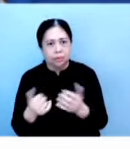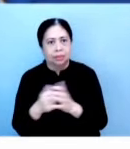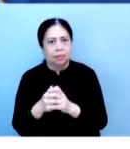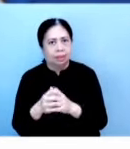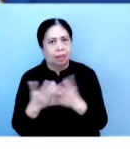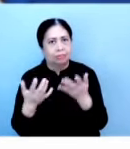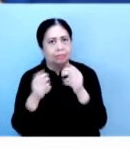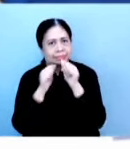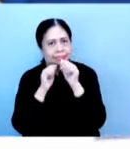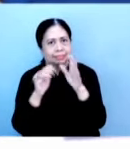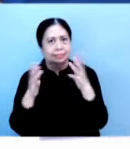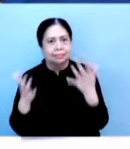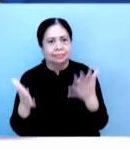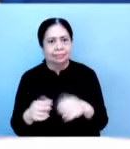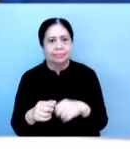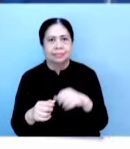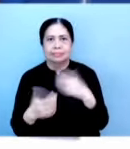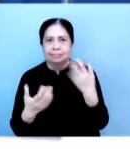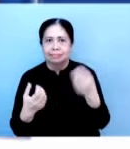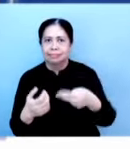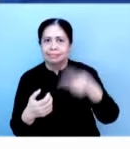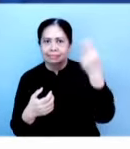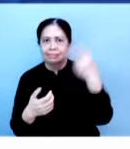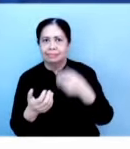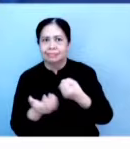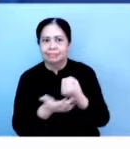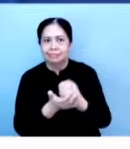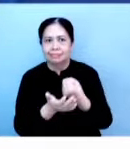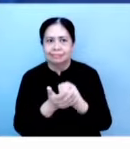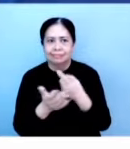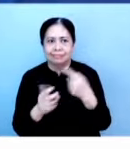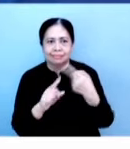na ng 5 digits na kita kada